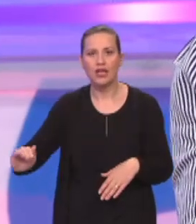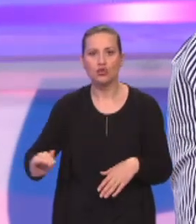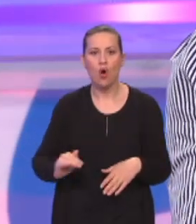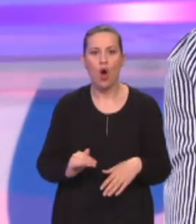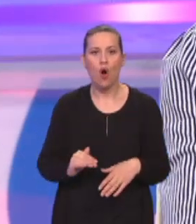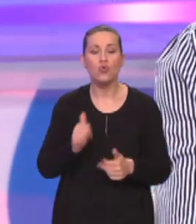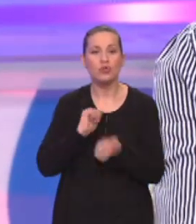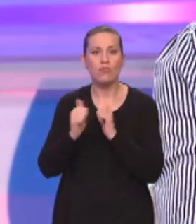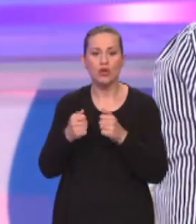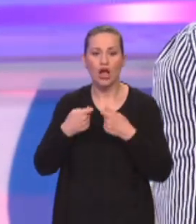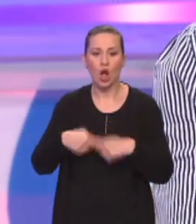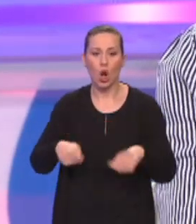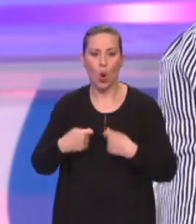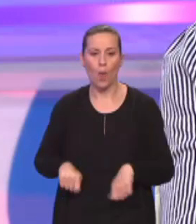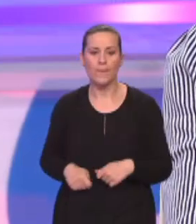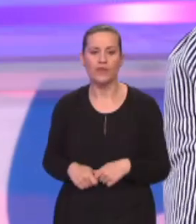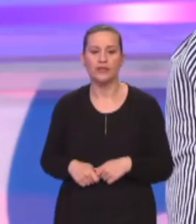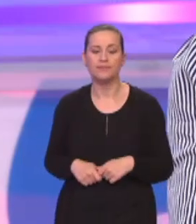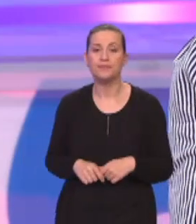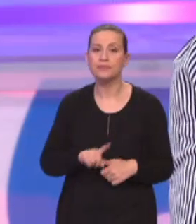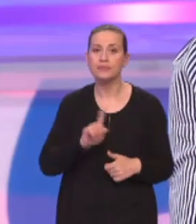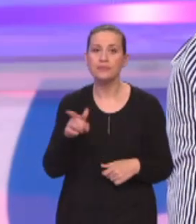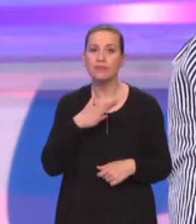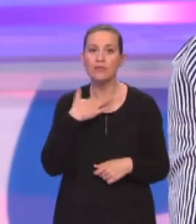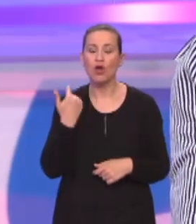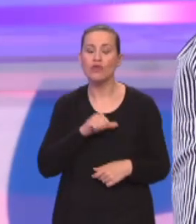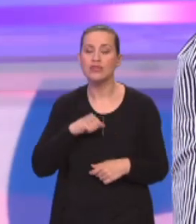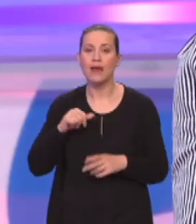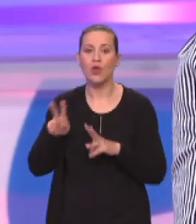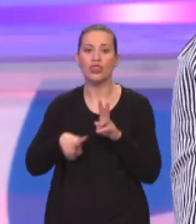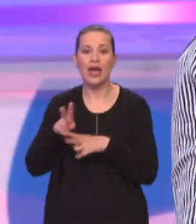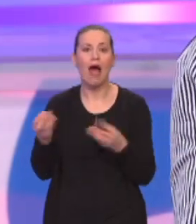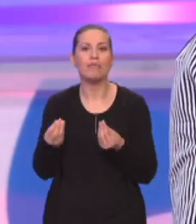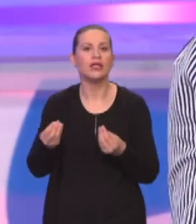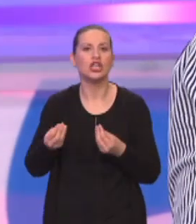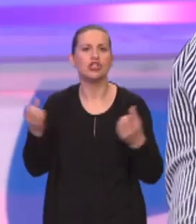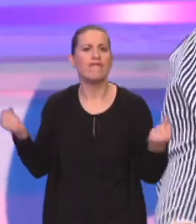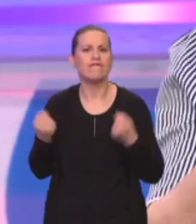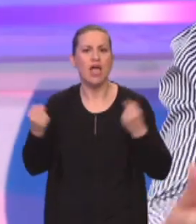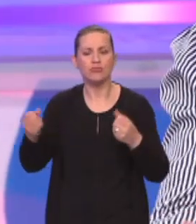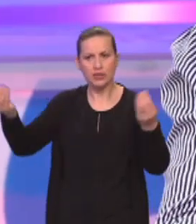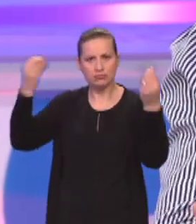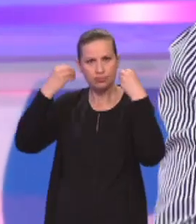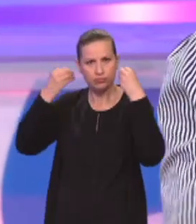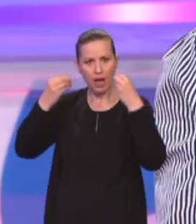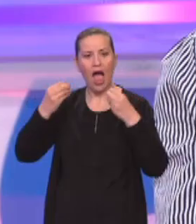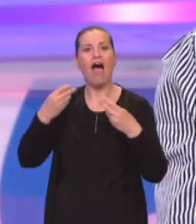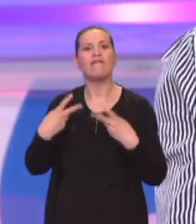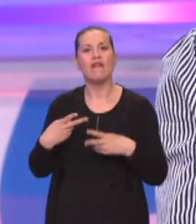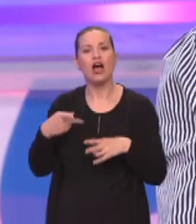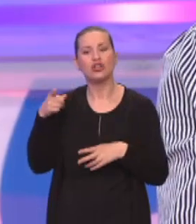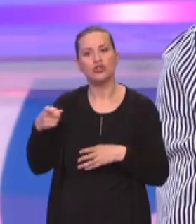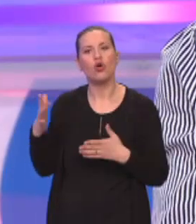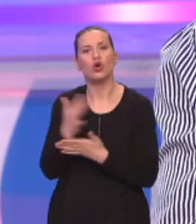u sportske klubove. Dakle, nisu dovoljne samo terapije gdje će oni vježbati i učiti. Bitno je to da oni to